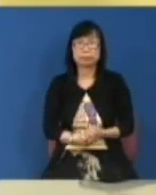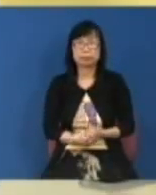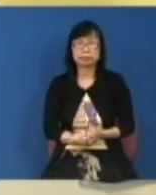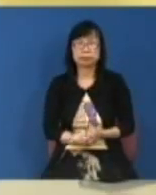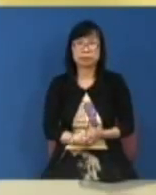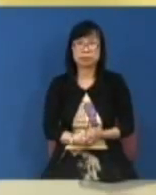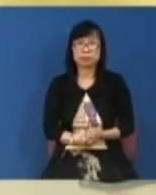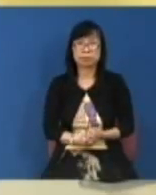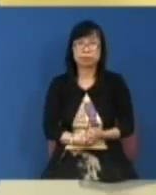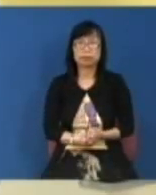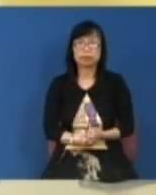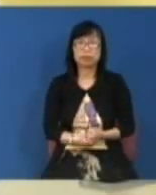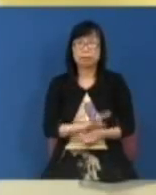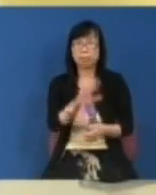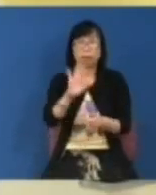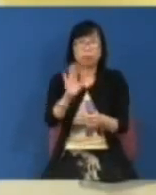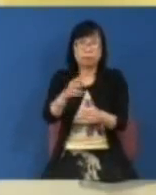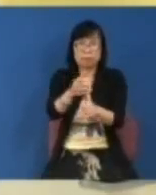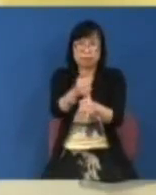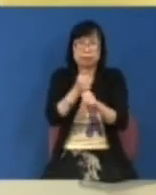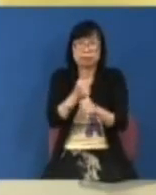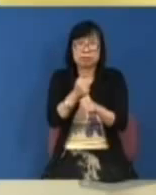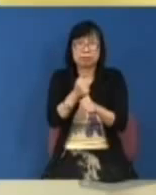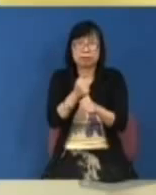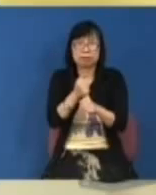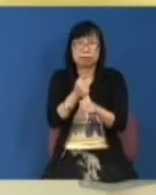所謂不受制約的激烈